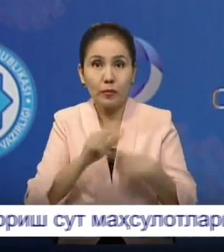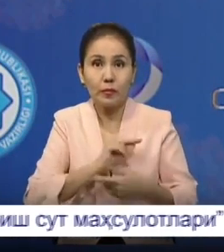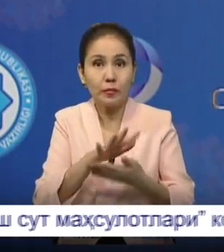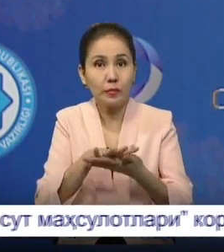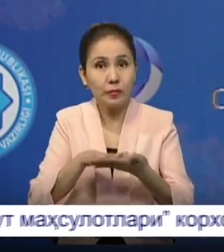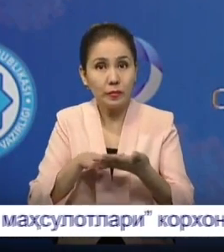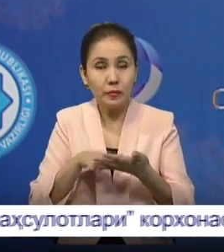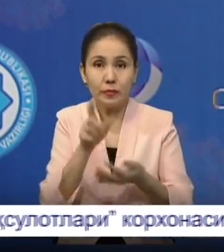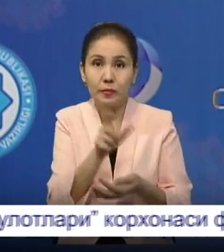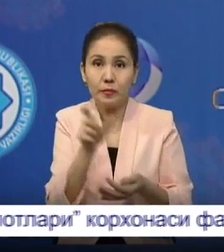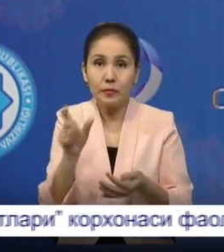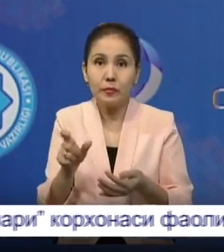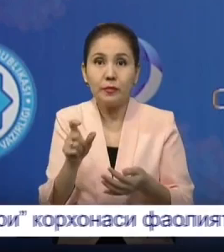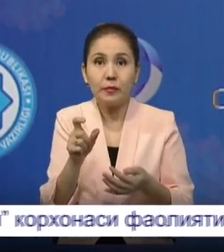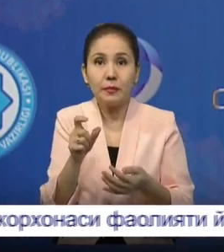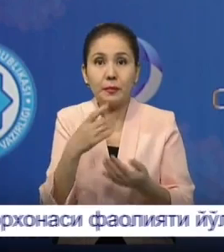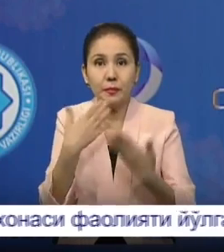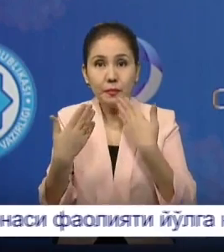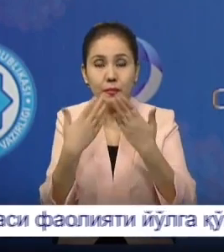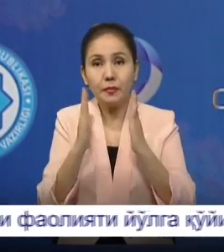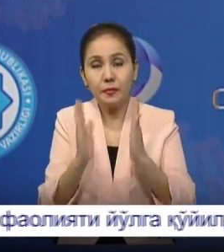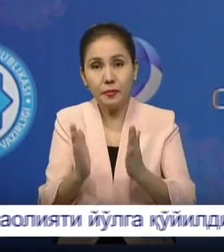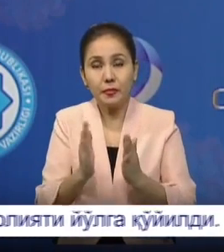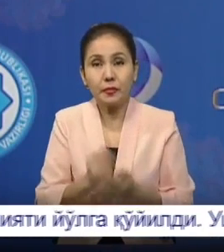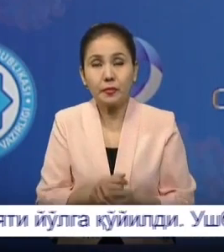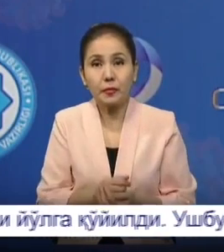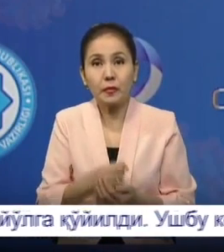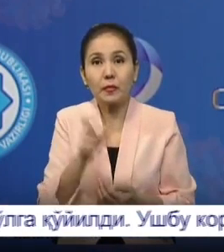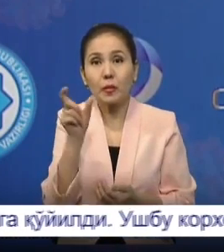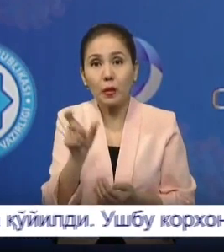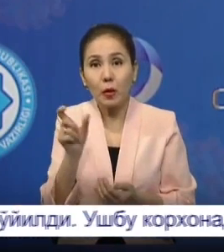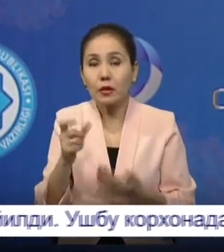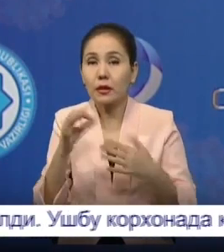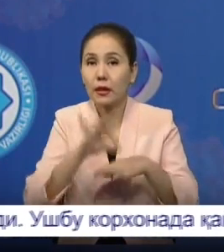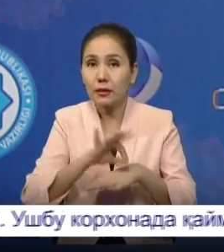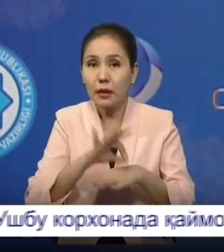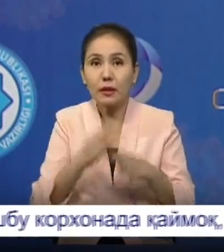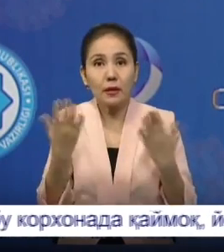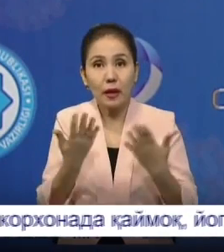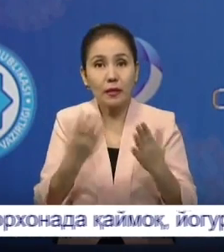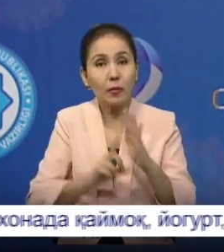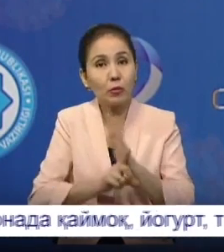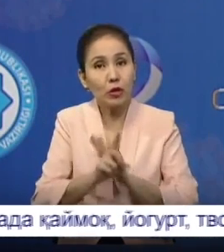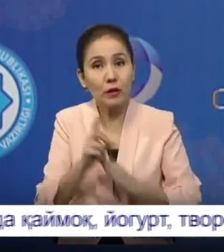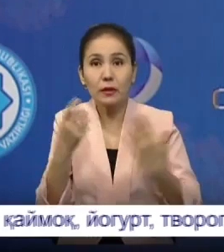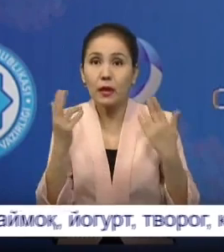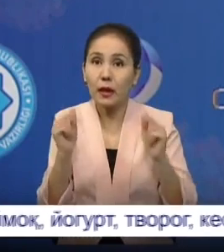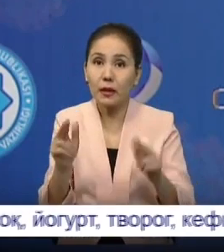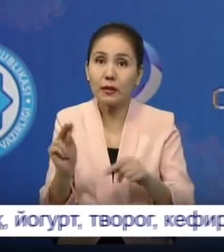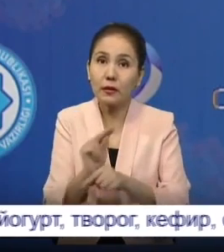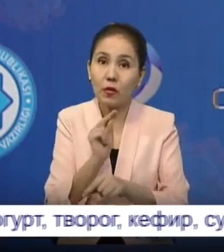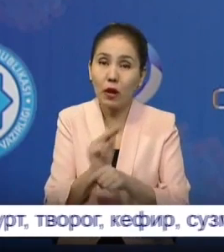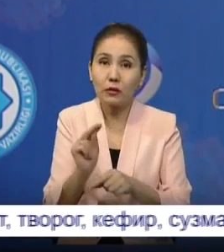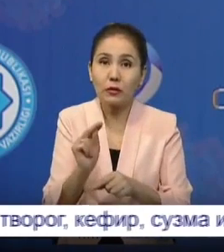davom ettirayotgan fuqarolarimizdan biri bilan suhbatda bo'ldi. Xo'sh, bemorda kasallik davri qanday boshlandi-yu, uni davolash